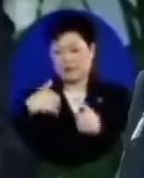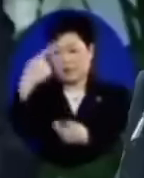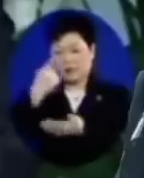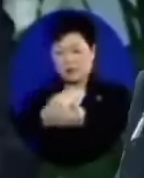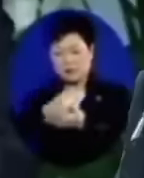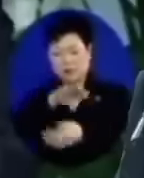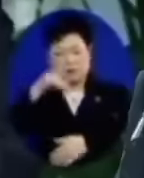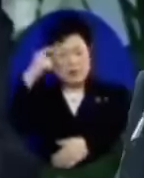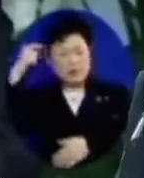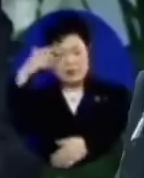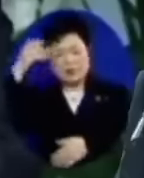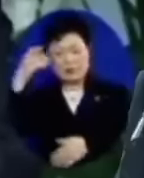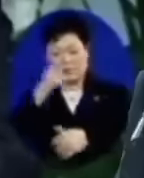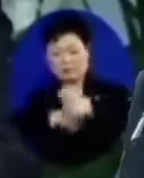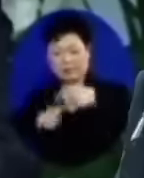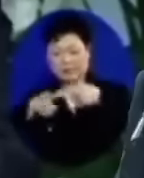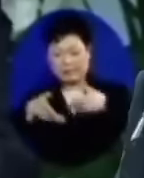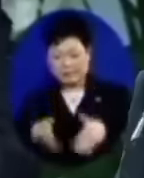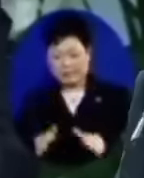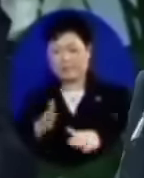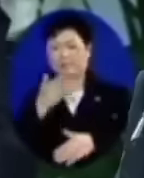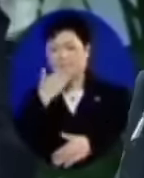영혼을 중생시킨다는 것입니다.